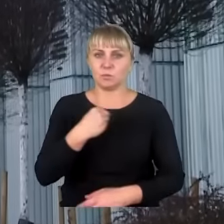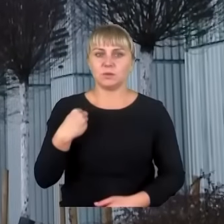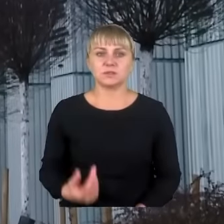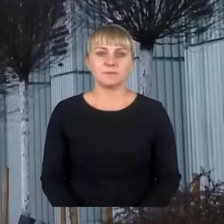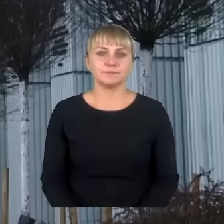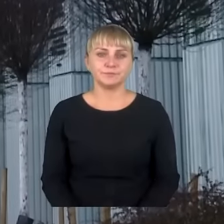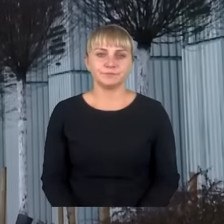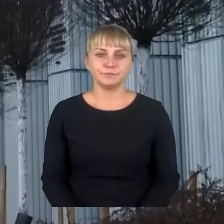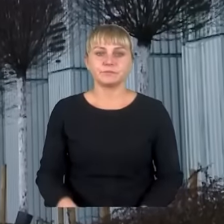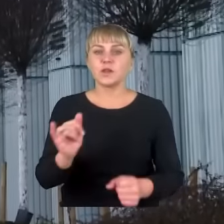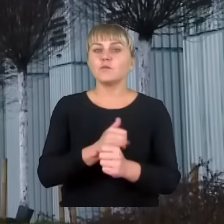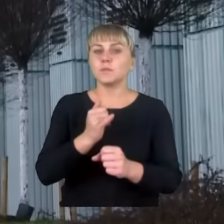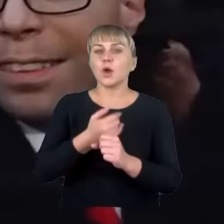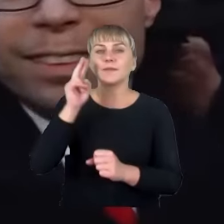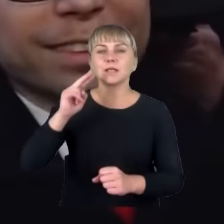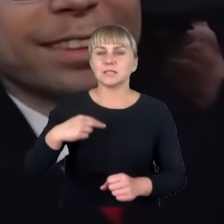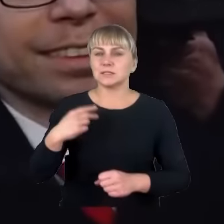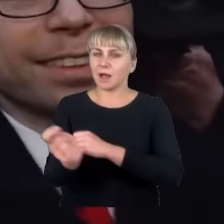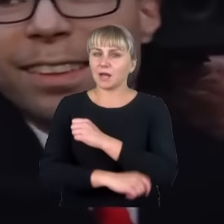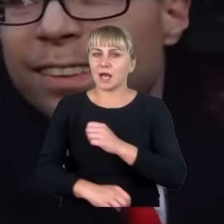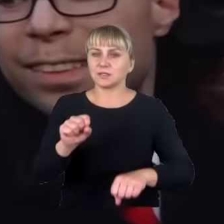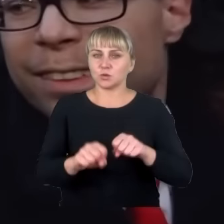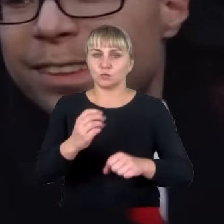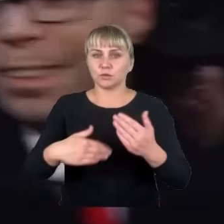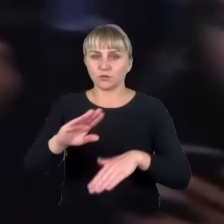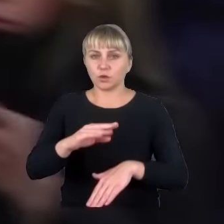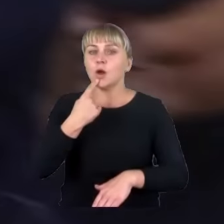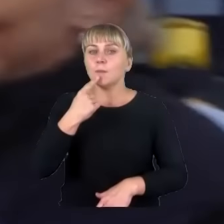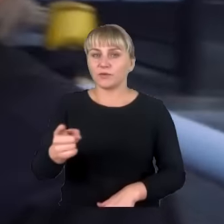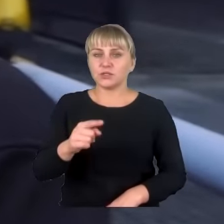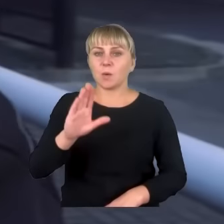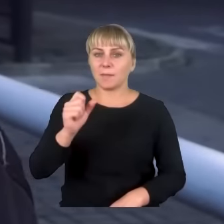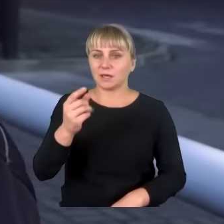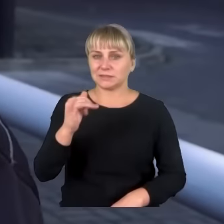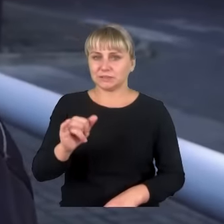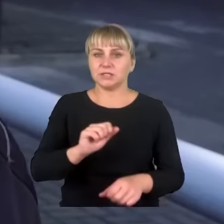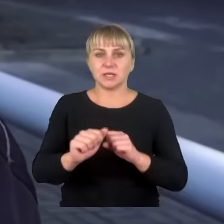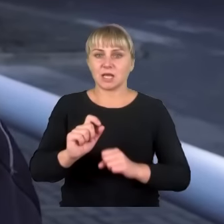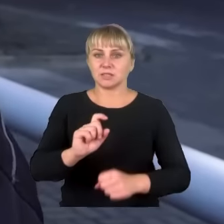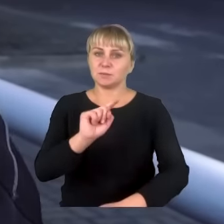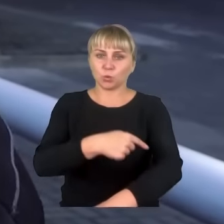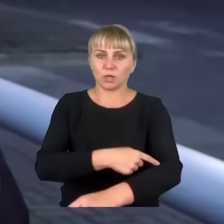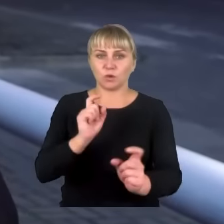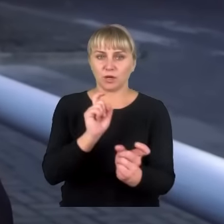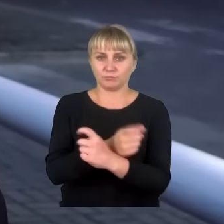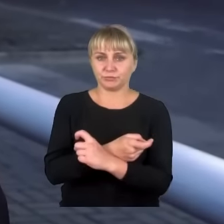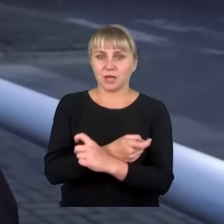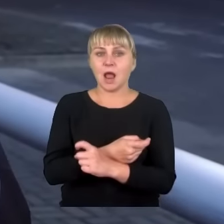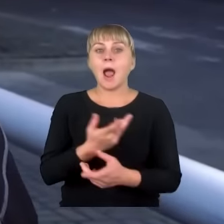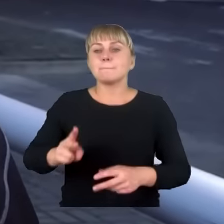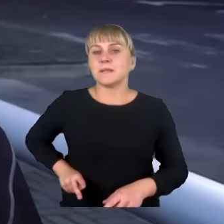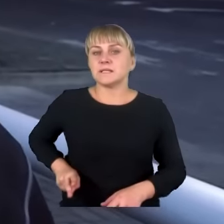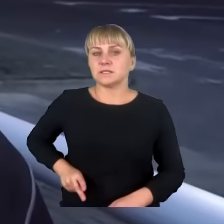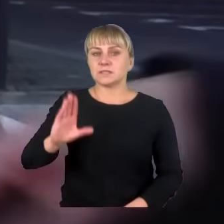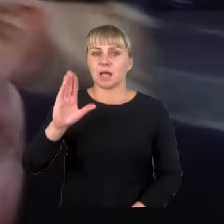W piątek Izba Karna Sądu Najwyższego potwierdziła, że to Dariusz Barski jest prokuratorem krajowym. W odpowiedzi na tę uchwałę minister Bodnar zapowiedział, że